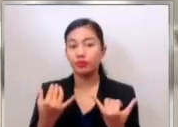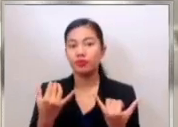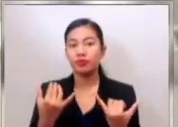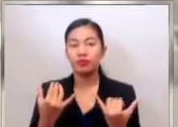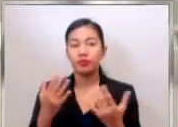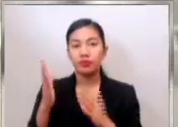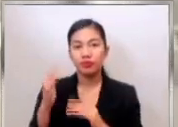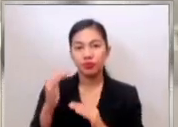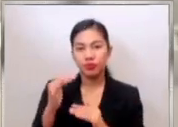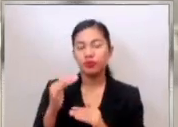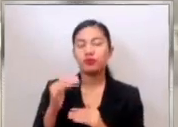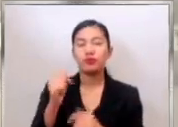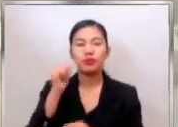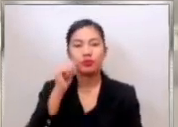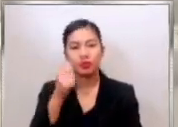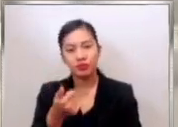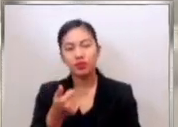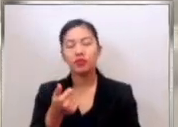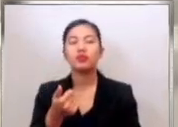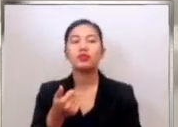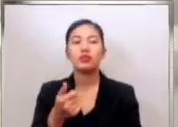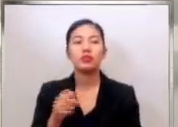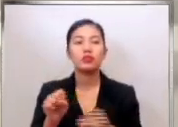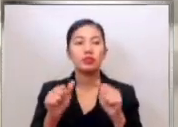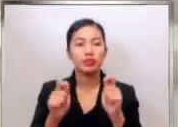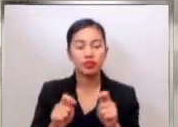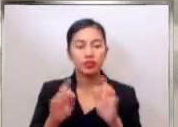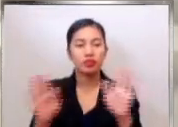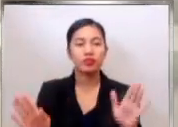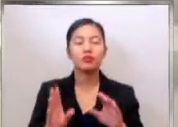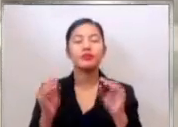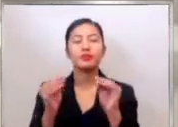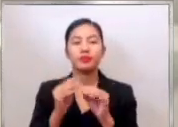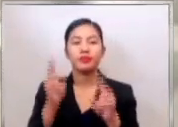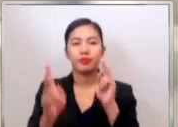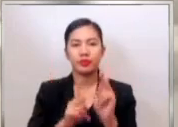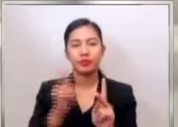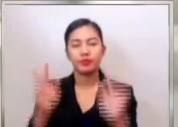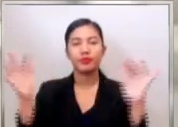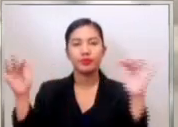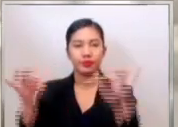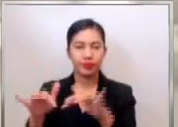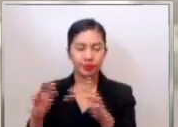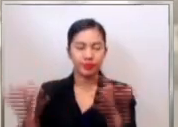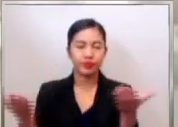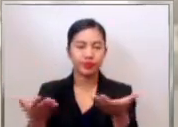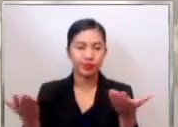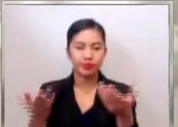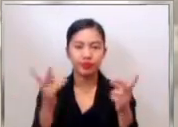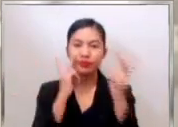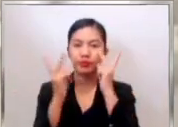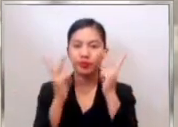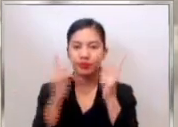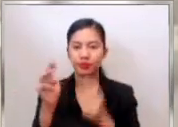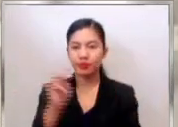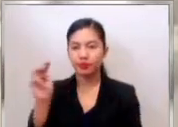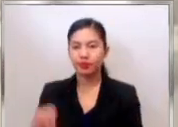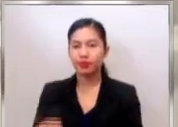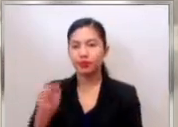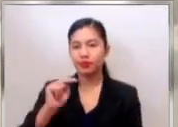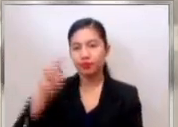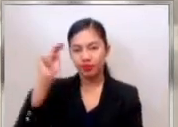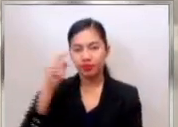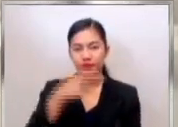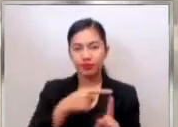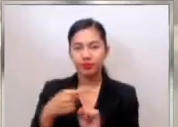ng Linggo ay ganun din, ano, mas marami ang daragsa ng mga kababayan natin papunta dito sa Manila North Cemetery. Pero ang